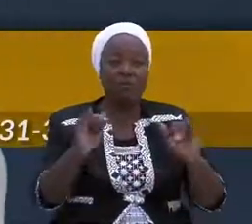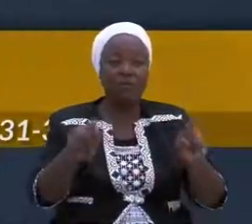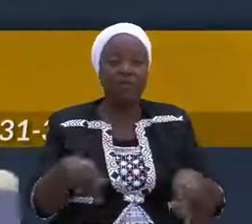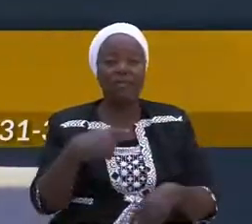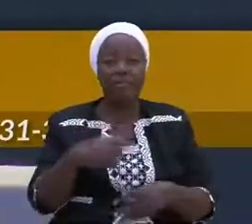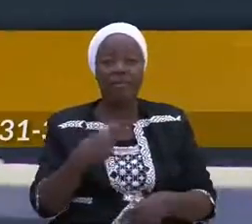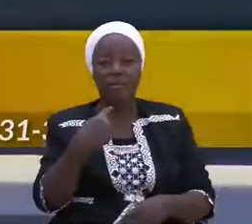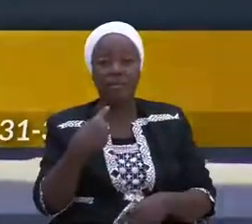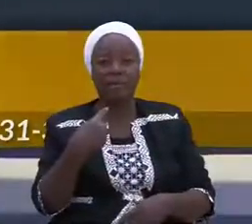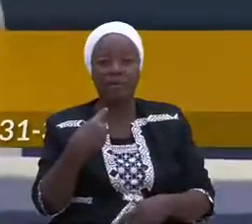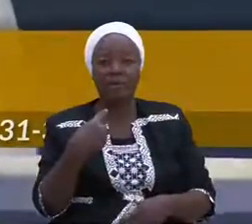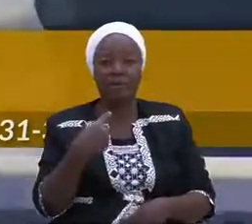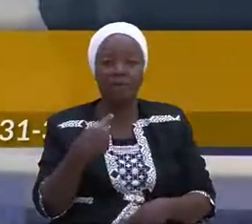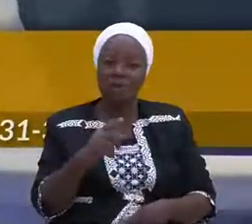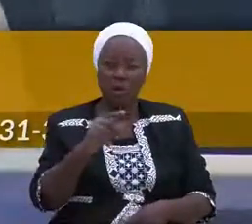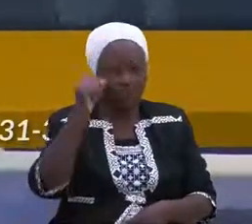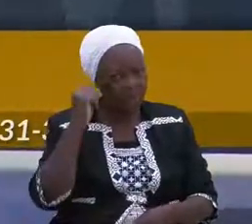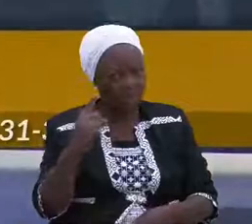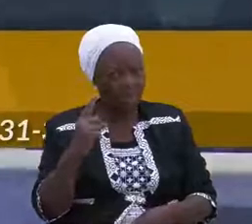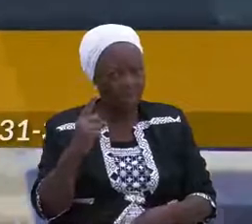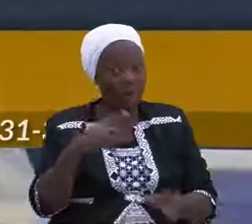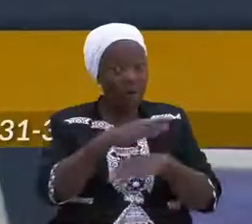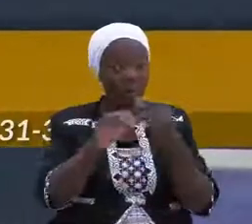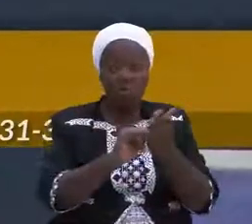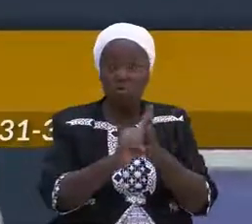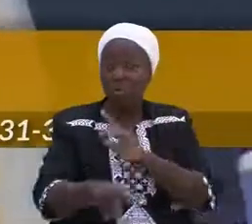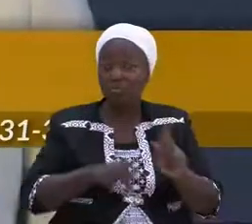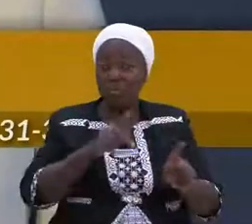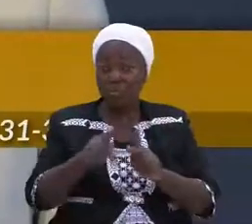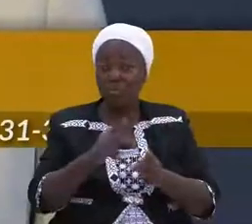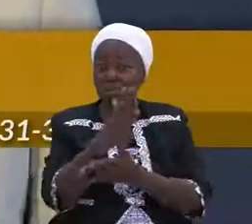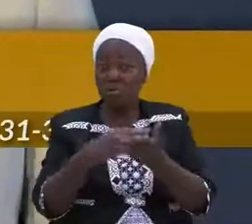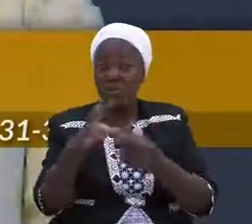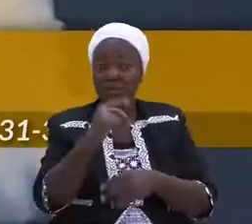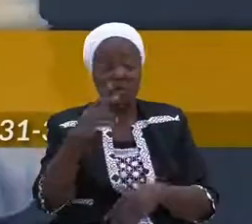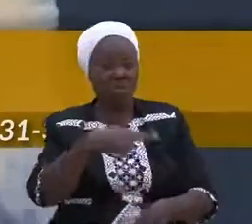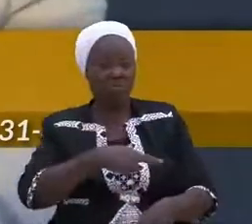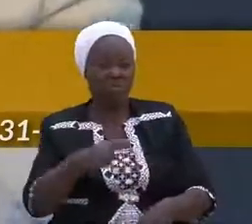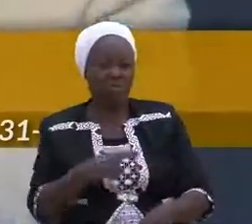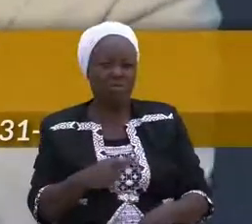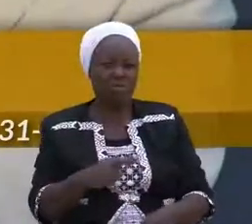Comprenez, tous ces gens, certains étaient religieux.